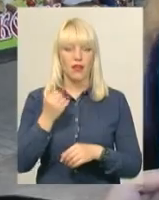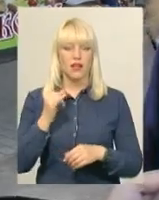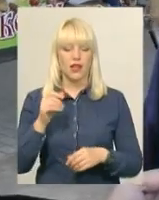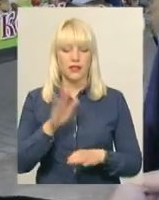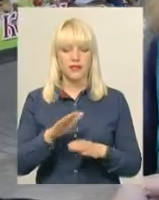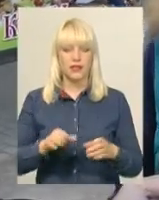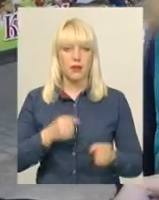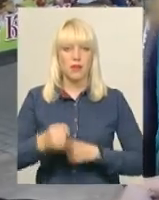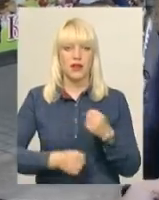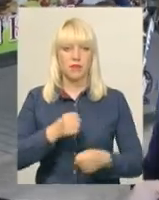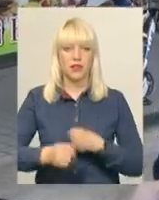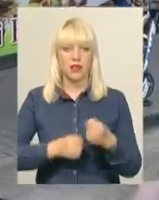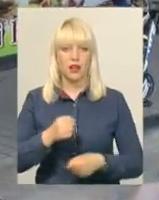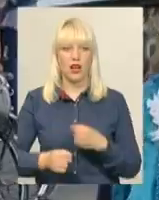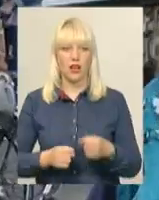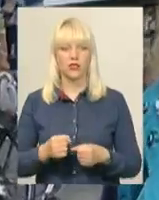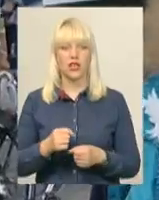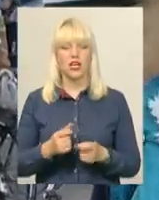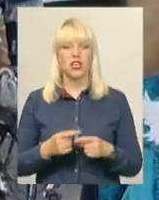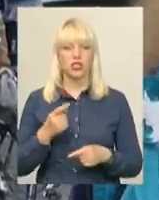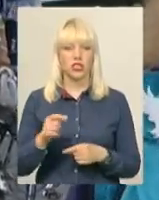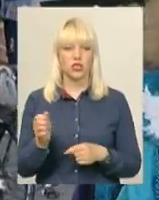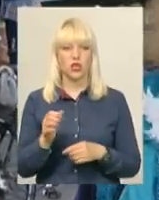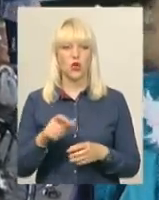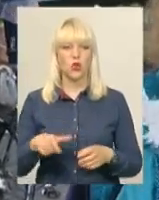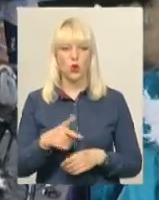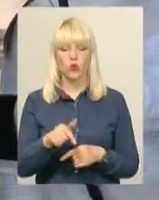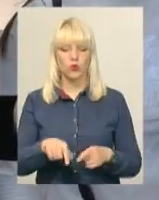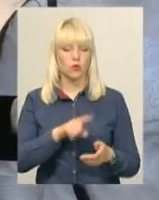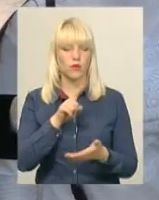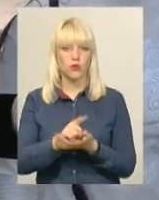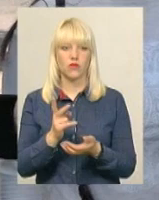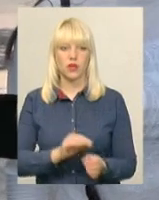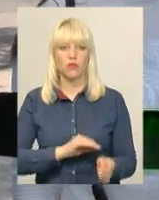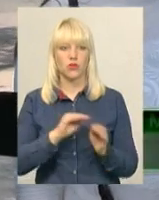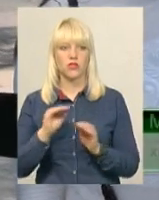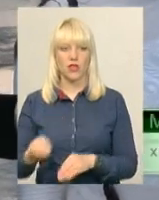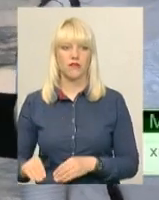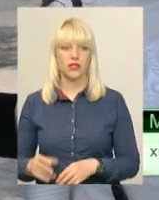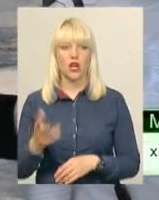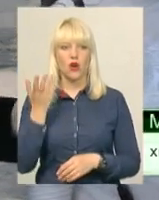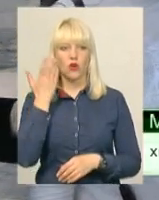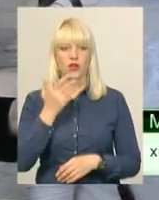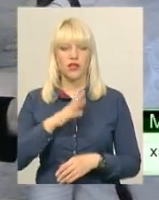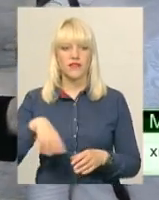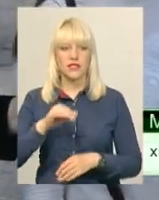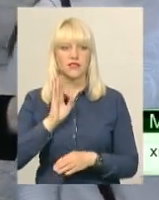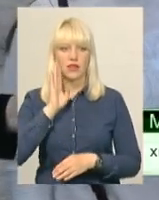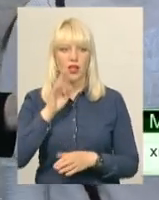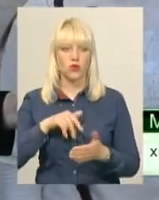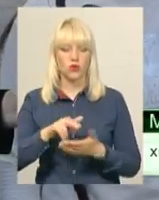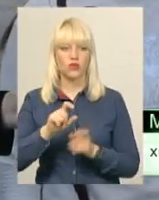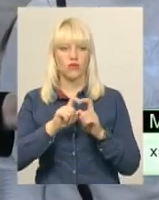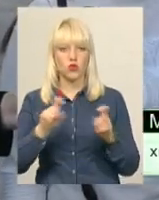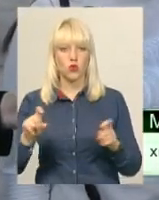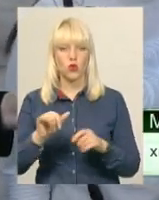ледве ковиляють через дорогу. Тут обов'язково потрібен світлофор. Тут всі діти зранку, коли йдемо в школу, в садік, вони